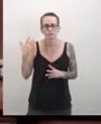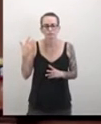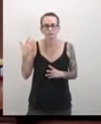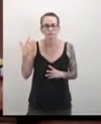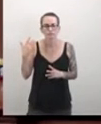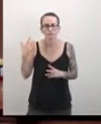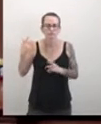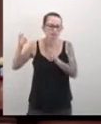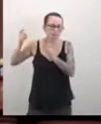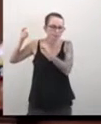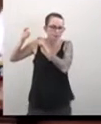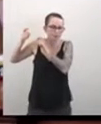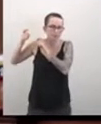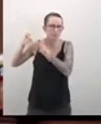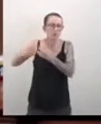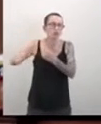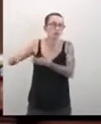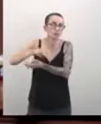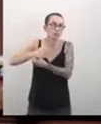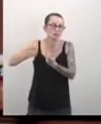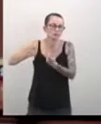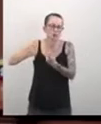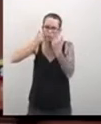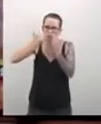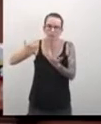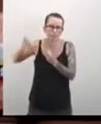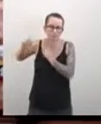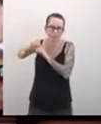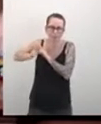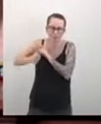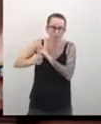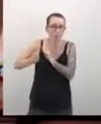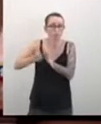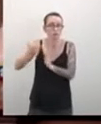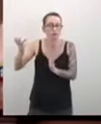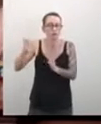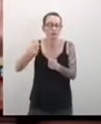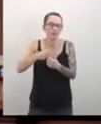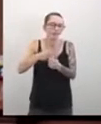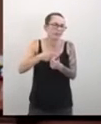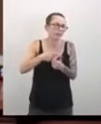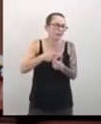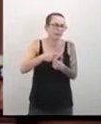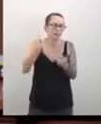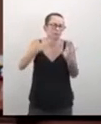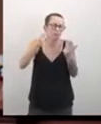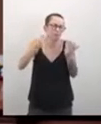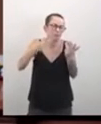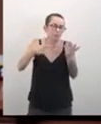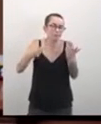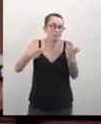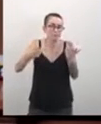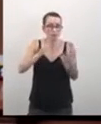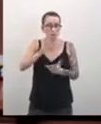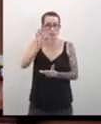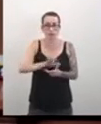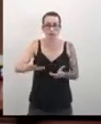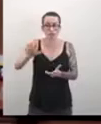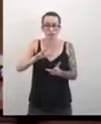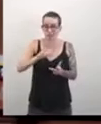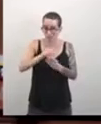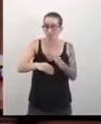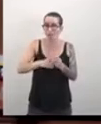d'une succession de ce scandale financier, LuxLeaks, les Panama Papers, les banques en France et dans le monde se